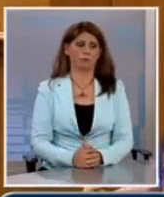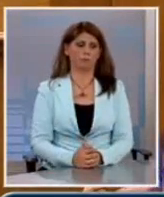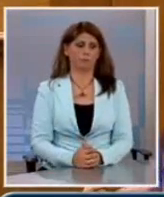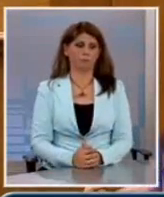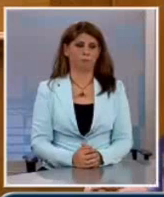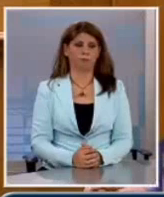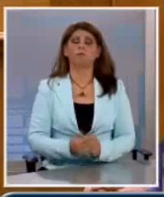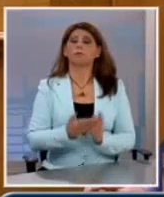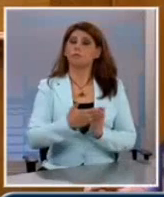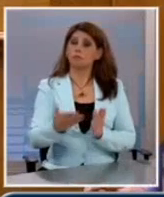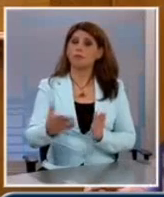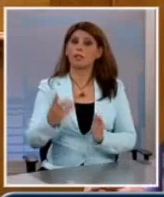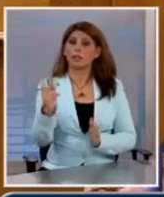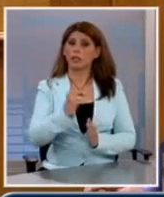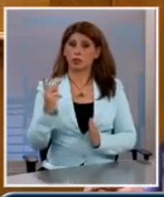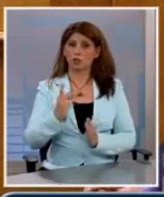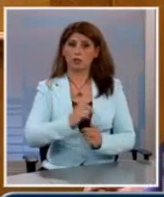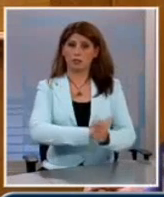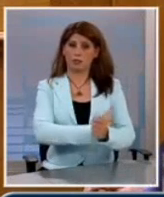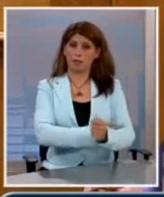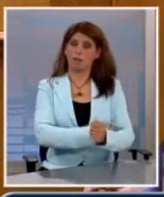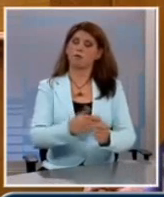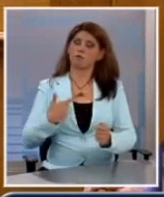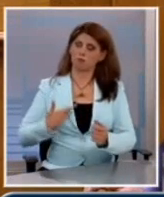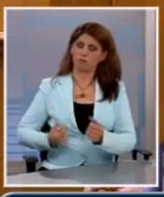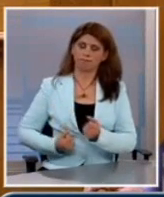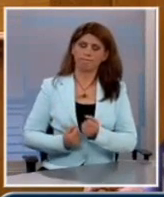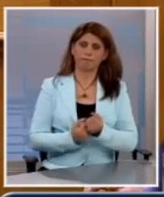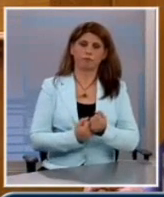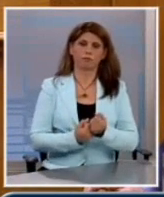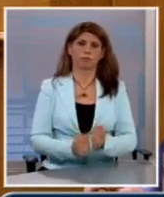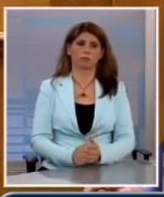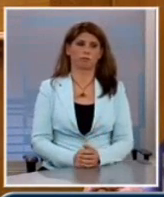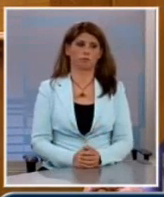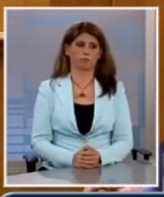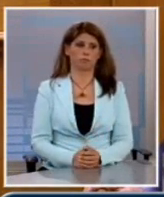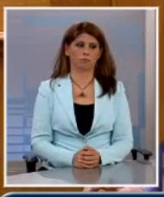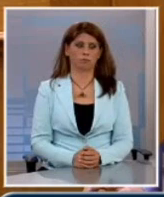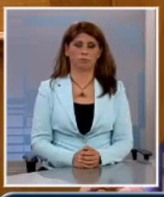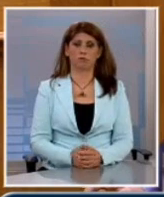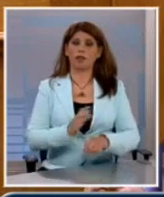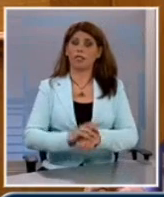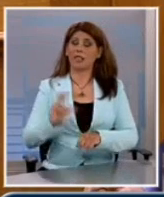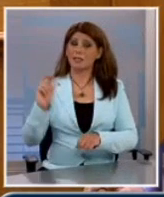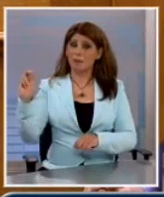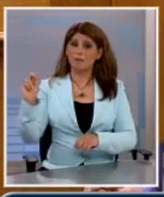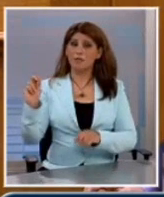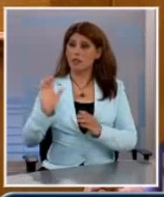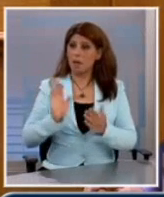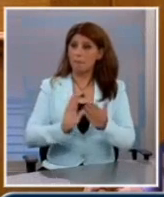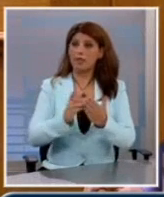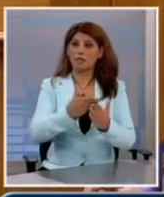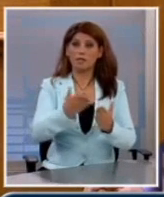Αυτές είναι και οι κοινωνικές δυνάμεις στις οποίες στηριζόμαστε. και τις δεσμεύσεις μας απέναντι σε αυτές τις κοινωνικές